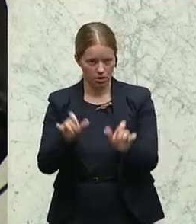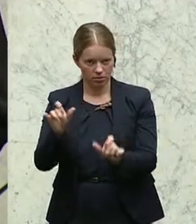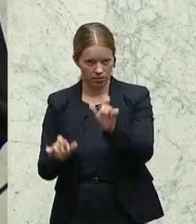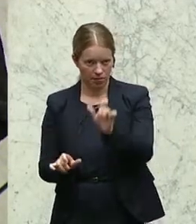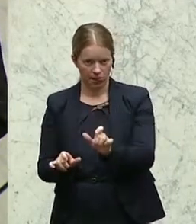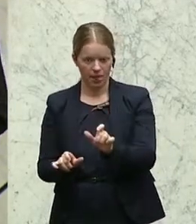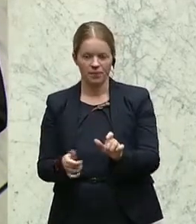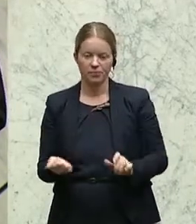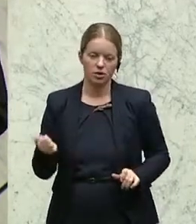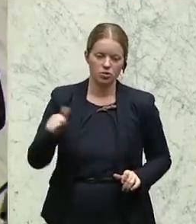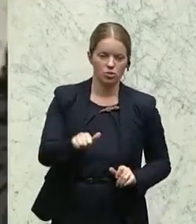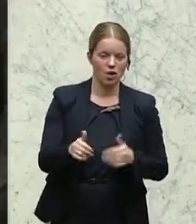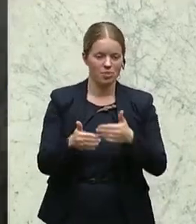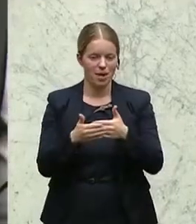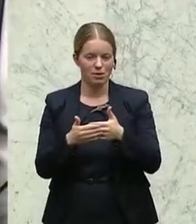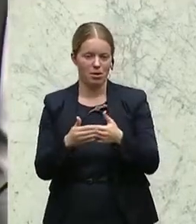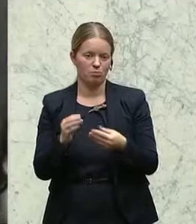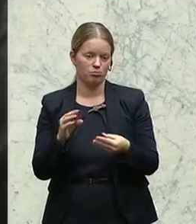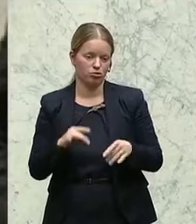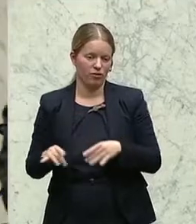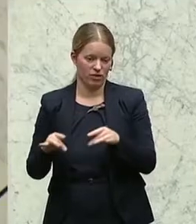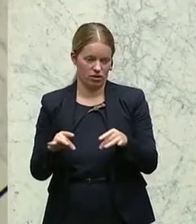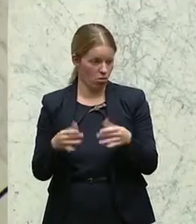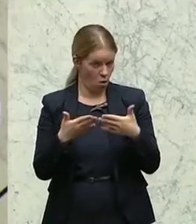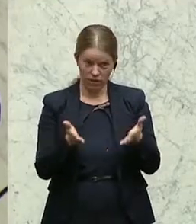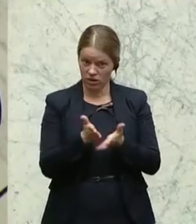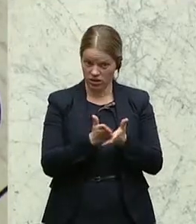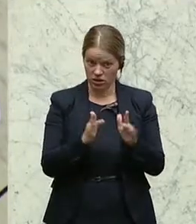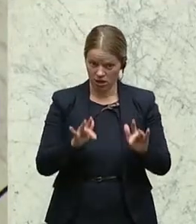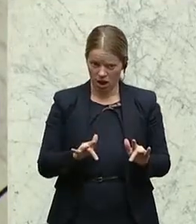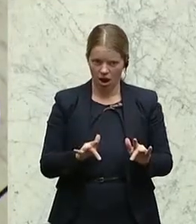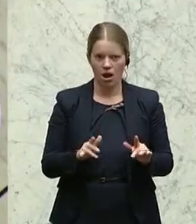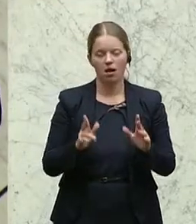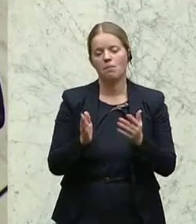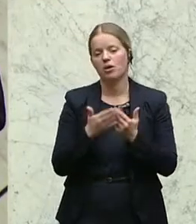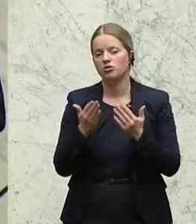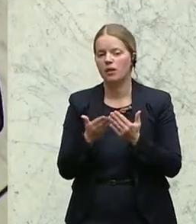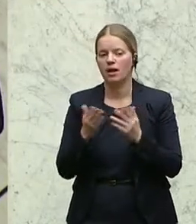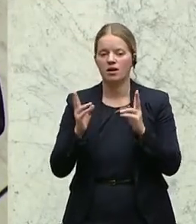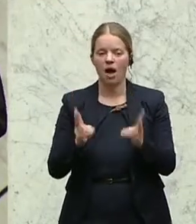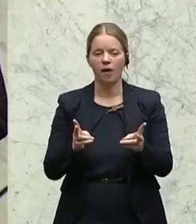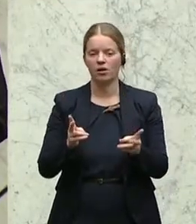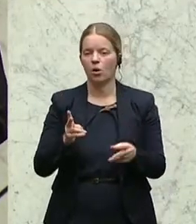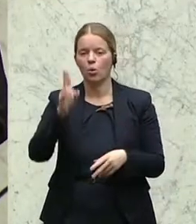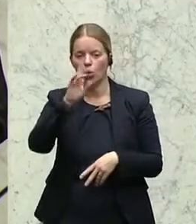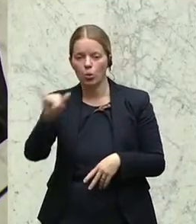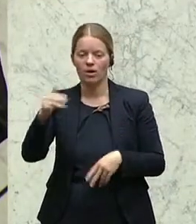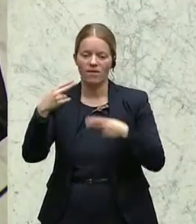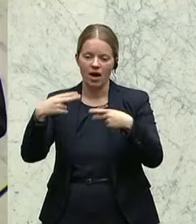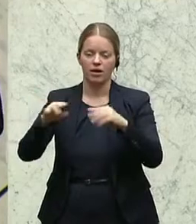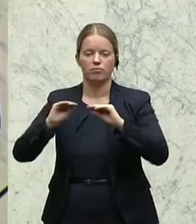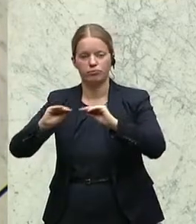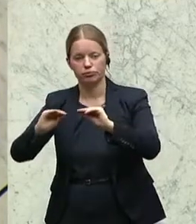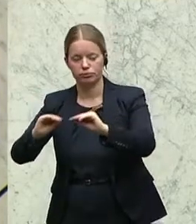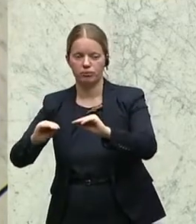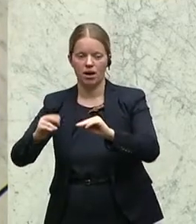zulässigen Nebenbeschäftigung, wie sie im öffentlichen Dienst da drinnen ist, ihre Tätigkeit zum Beispiel als akademischer Lehrer an einer Universität ja durchaus weiter